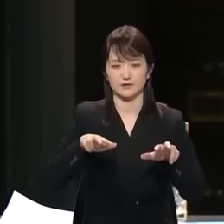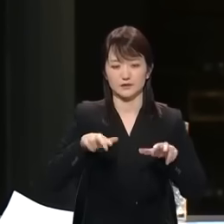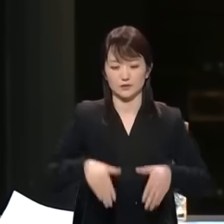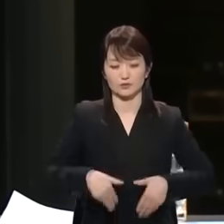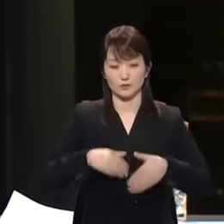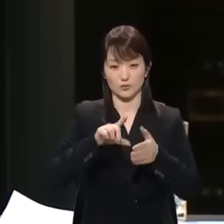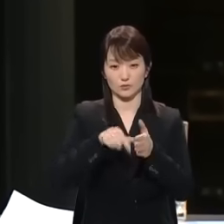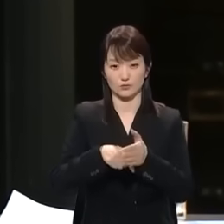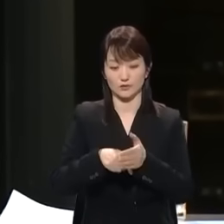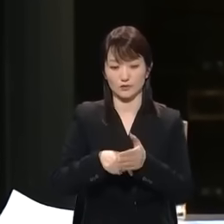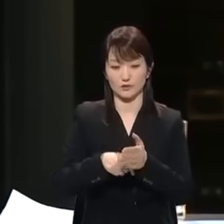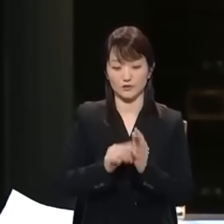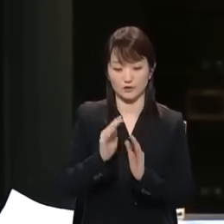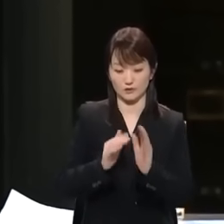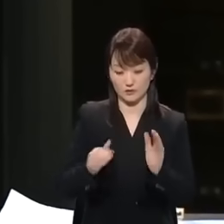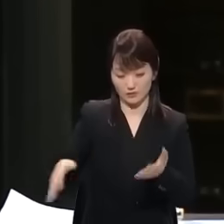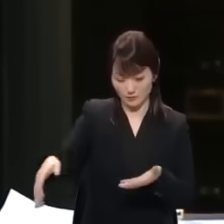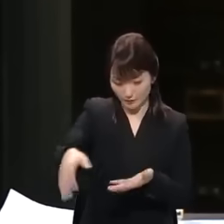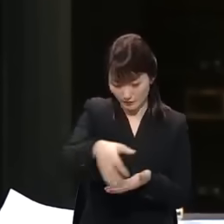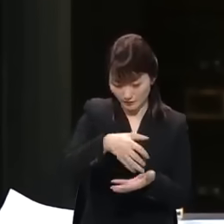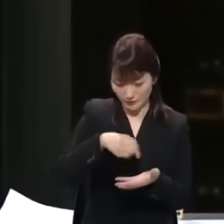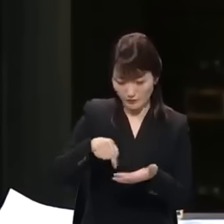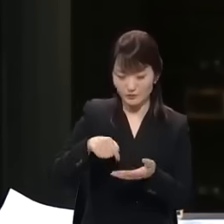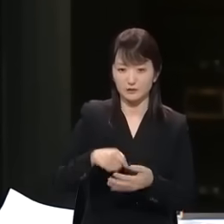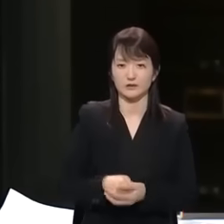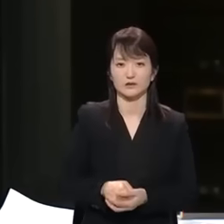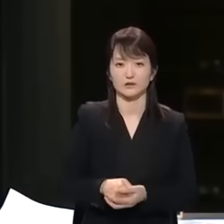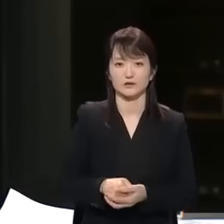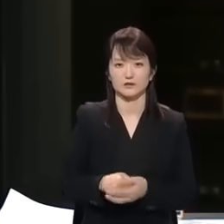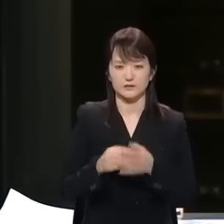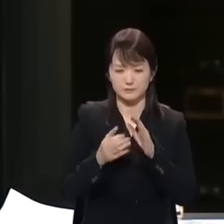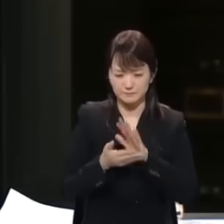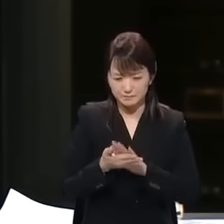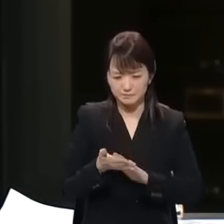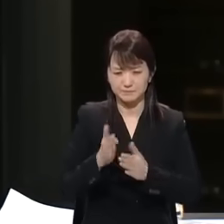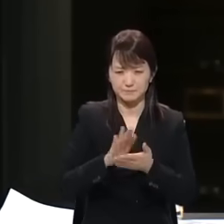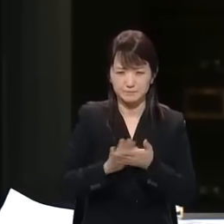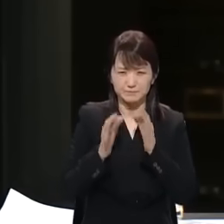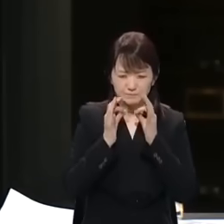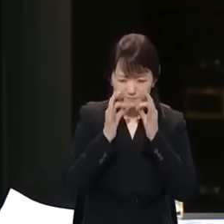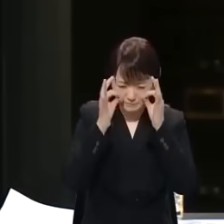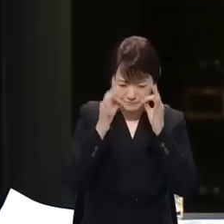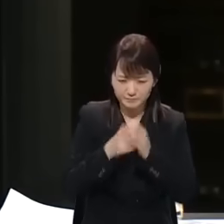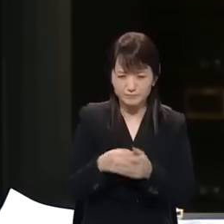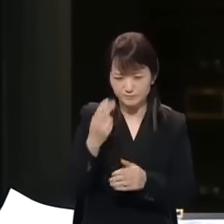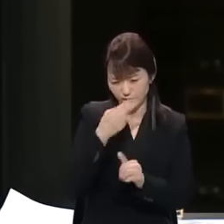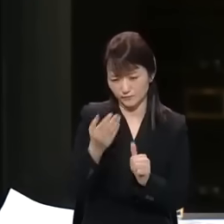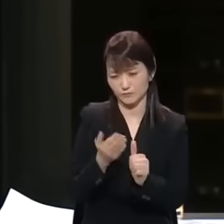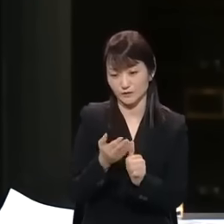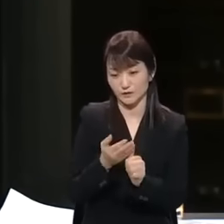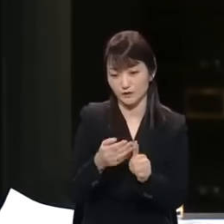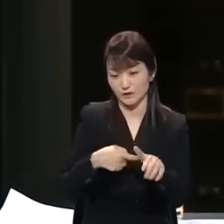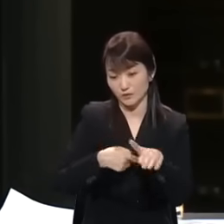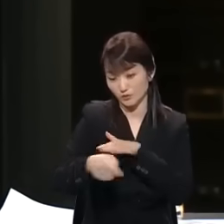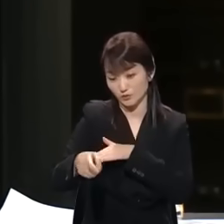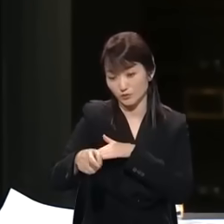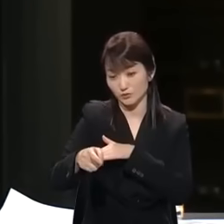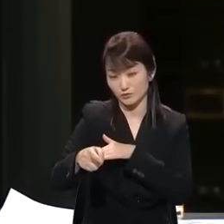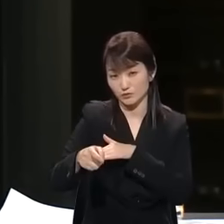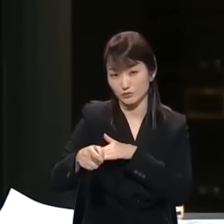한창 수학을 하는데 이렇게 애지중지 키운 두릅을 훔쳐가는 도둑 때문에 어 지금 제보를